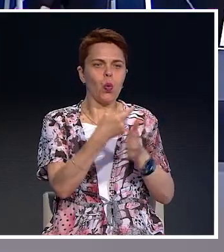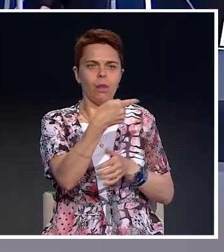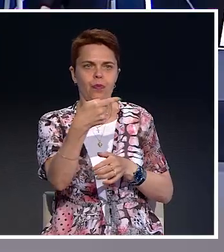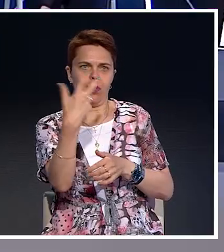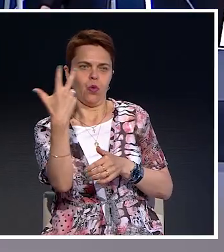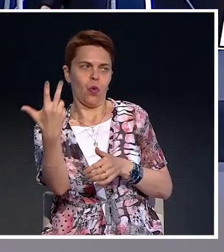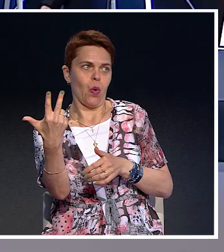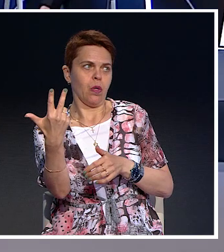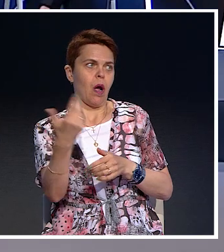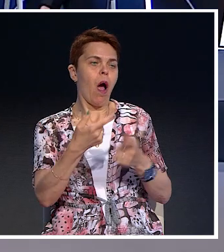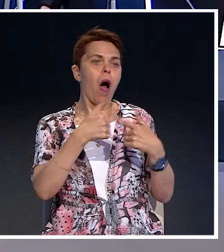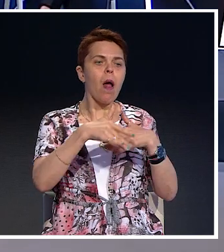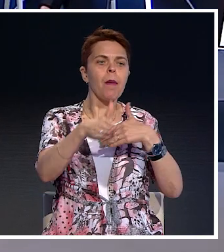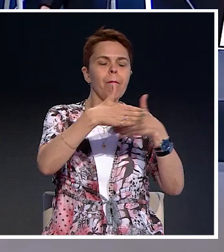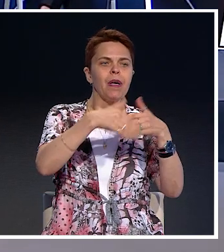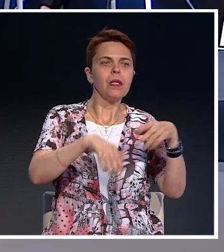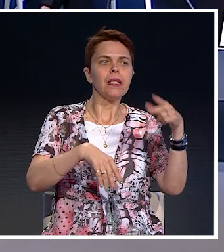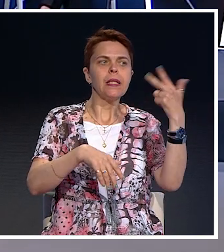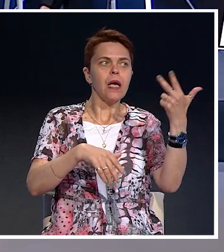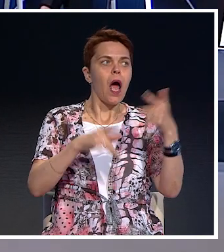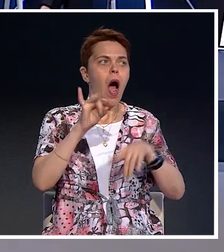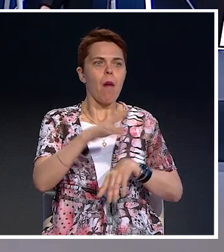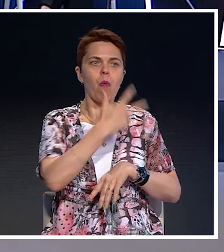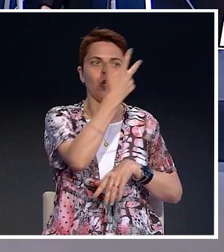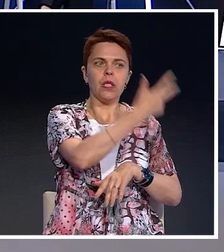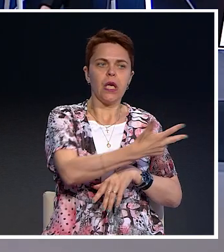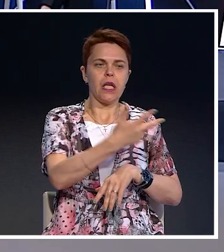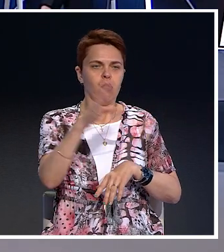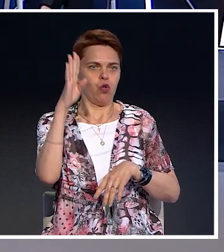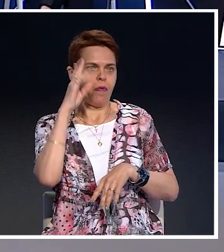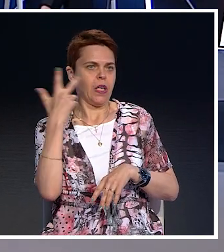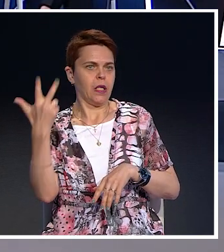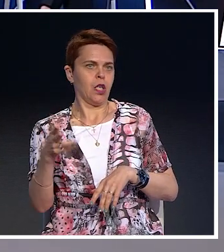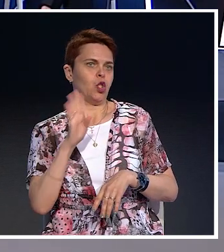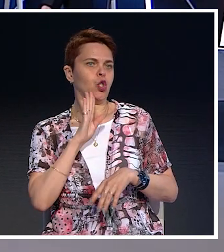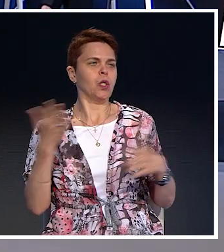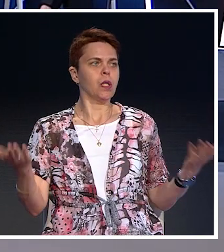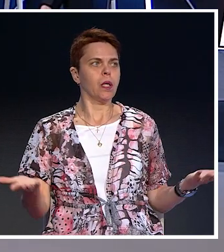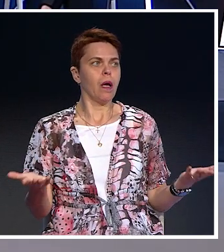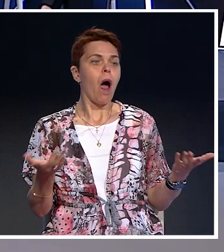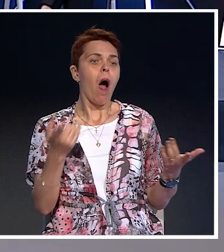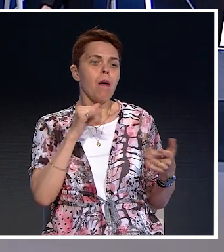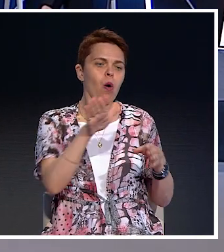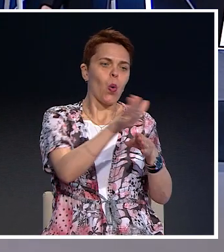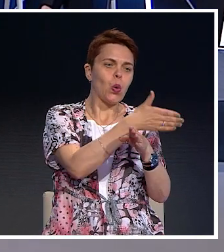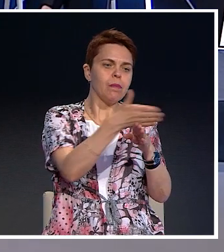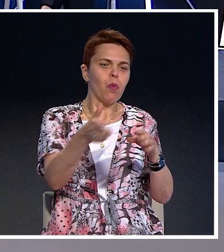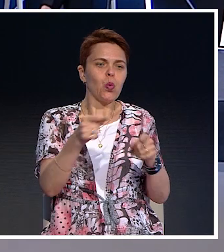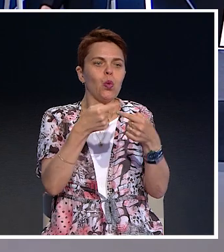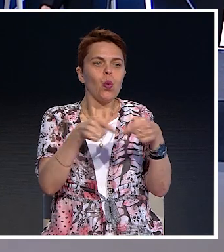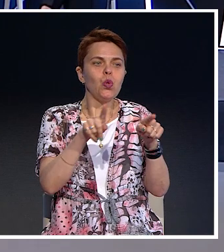2-3. Або 2 жінки, 3 чоловіка, або 3 чоловіка, 2 жінки. На етапі розподілу цього переліку